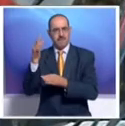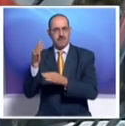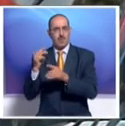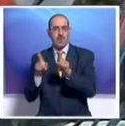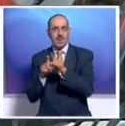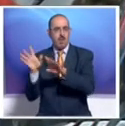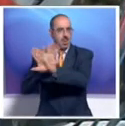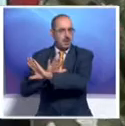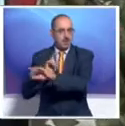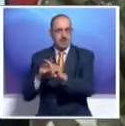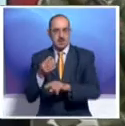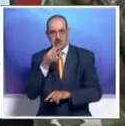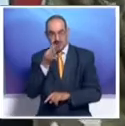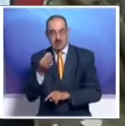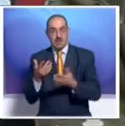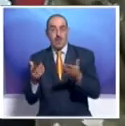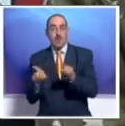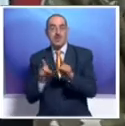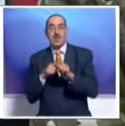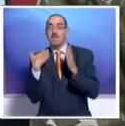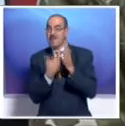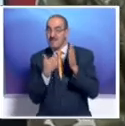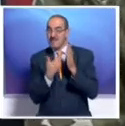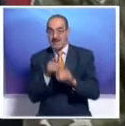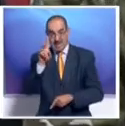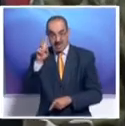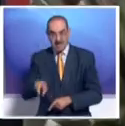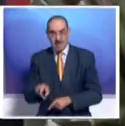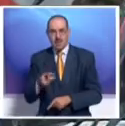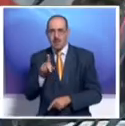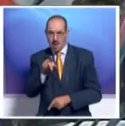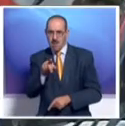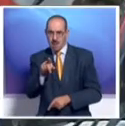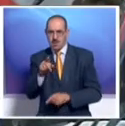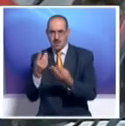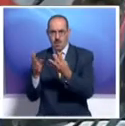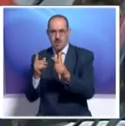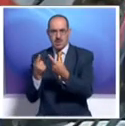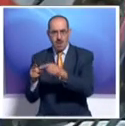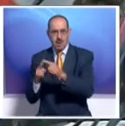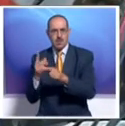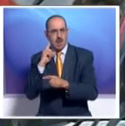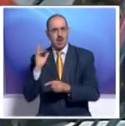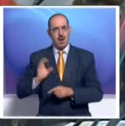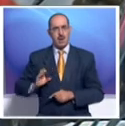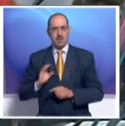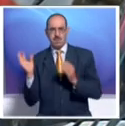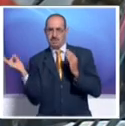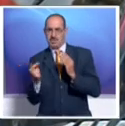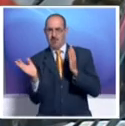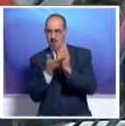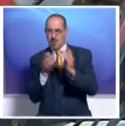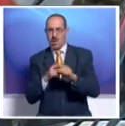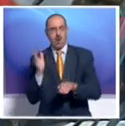الرأي العام رغم وجود أدلة قطعية تثبت هذه الوقائع المغرضة، وقد